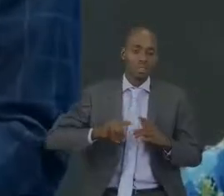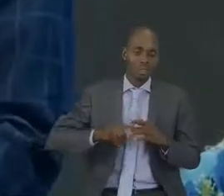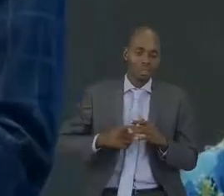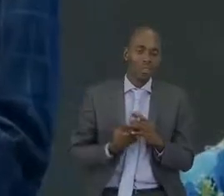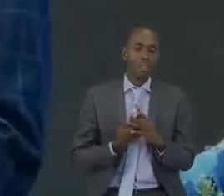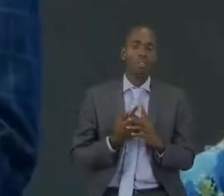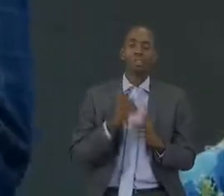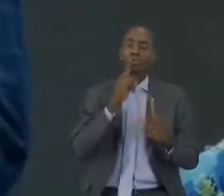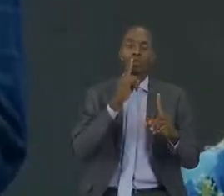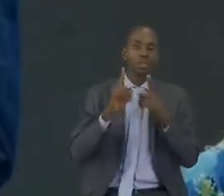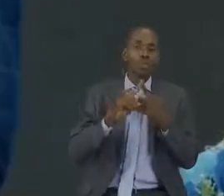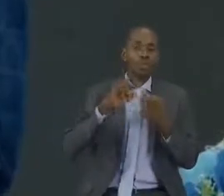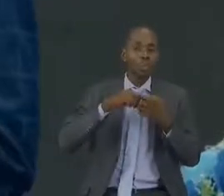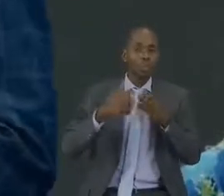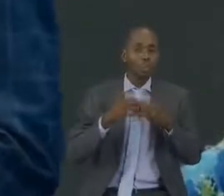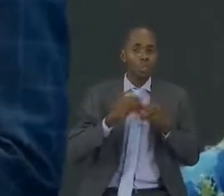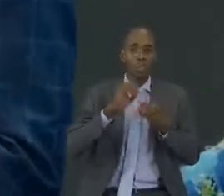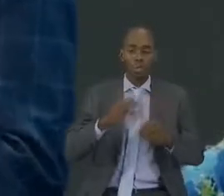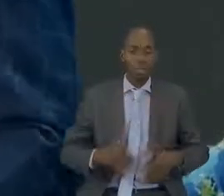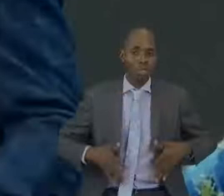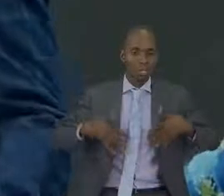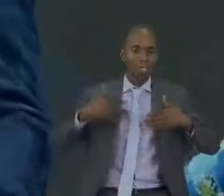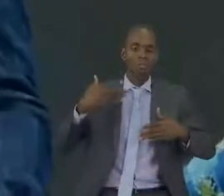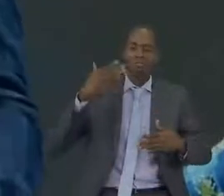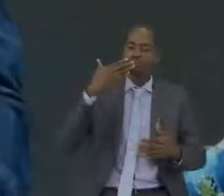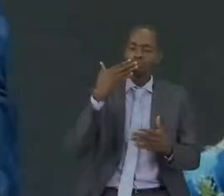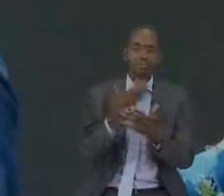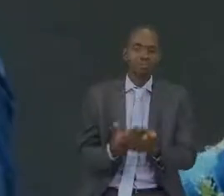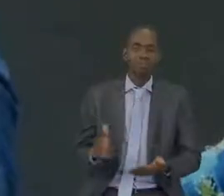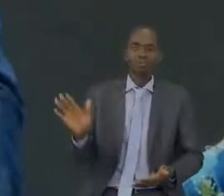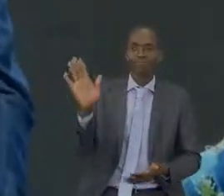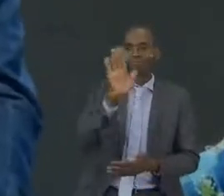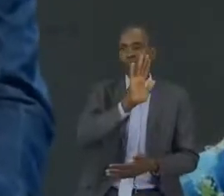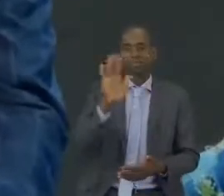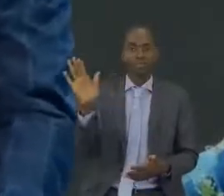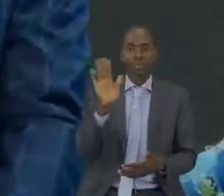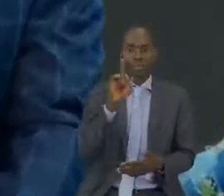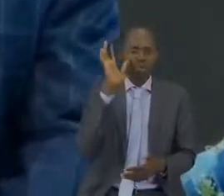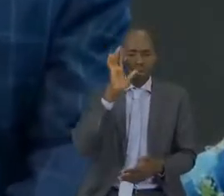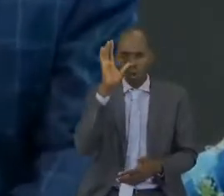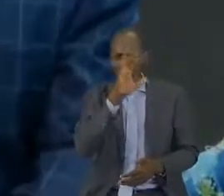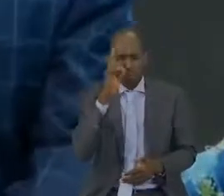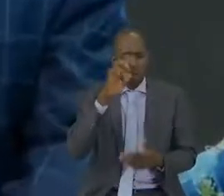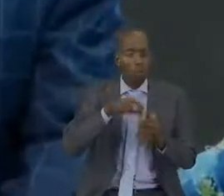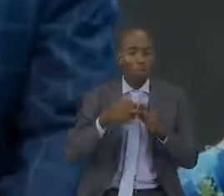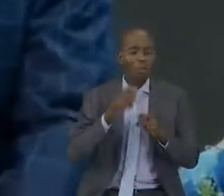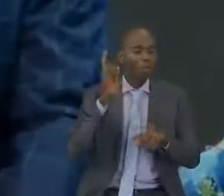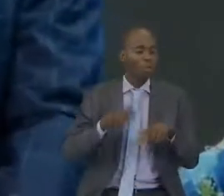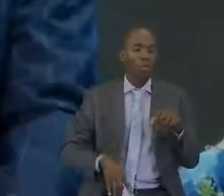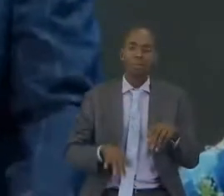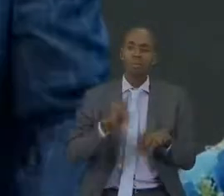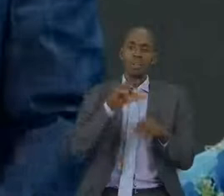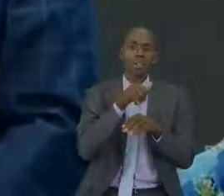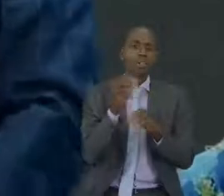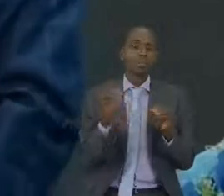Commencez à parler, dire à ces problèmes au revoir. Vous les chercherez, vous ne les trouverez plus. Les